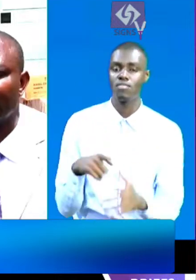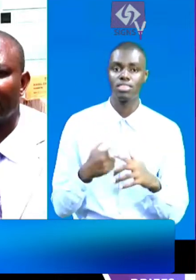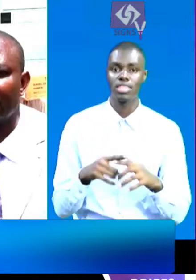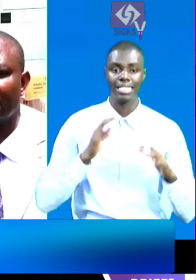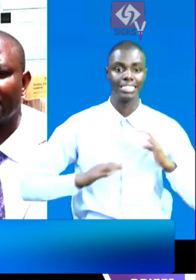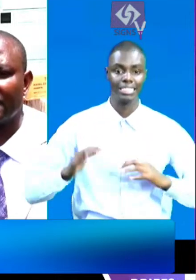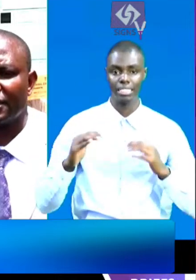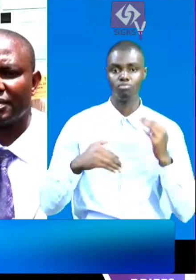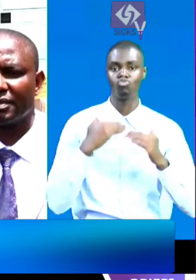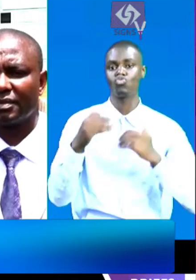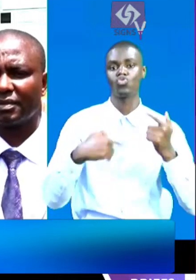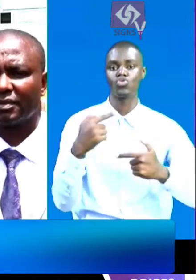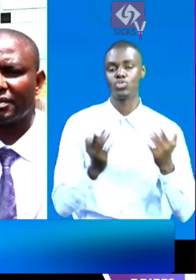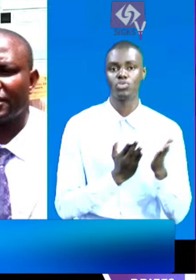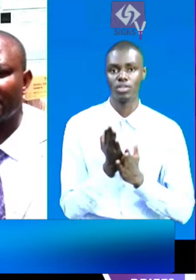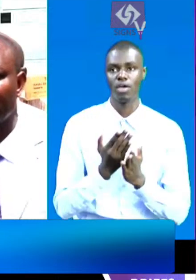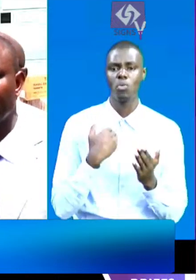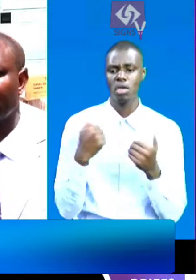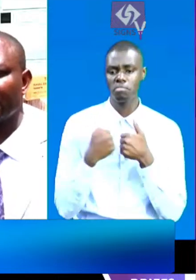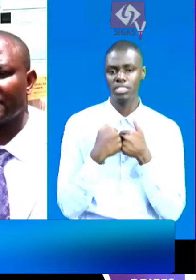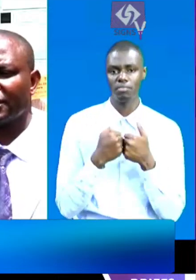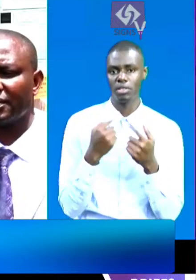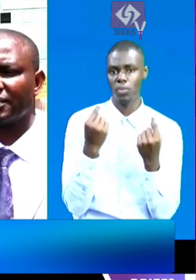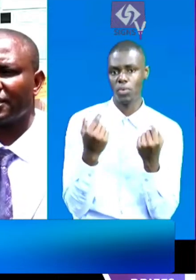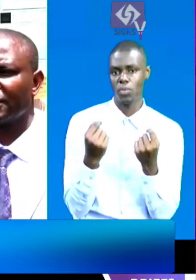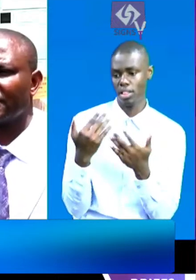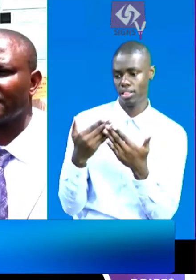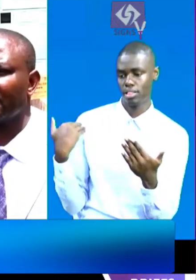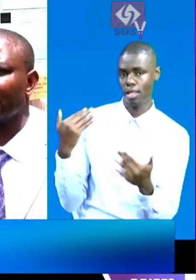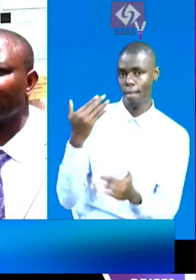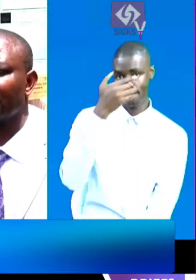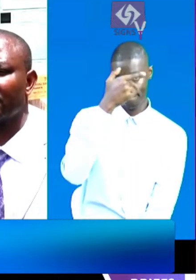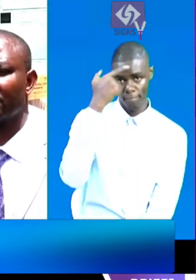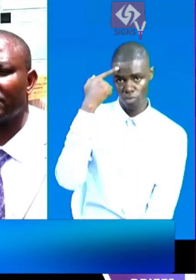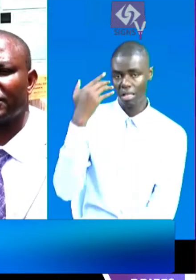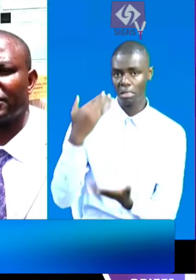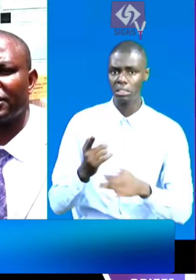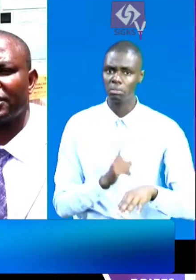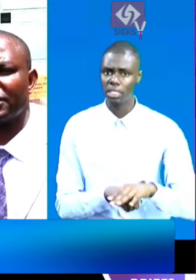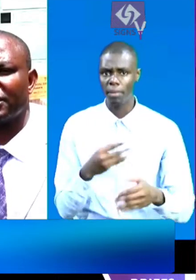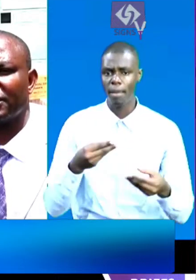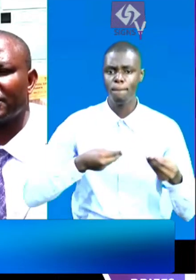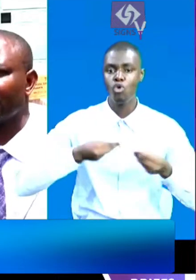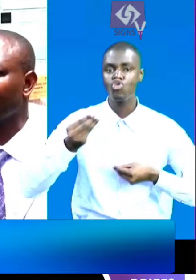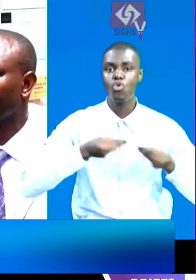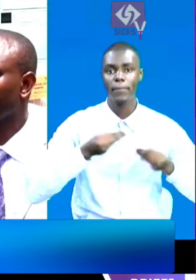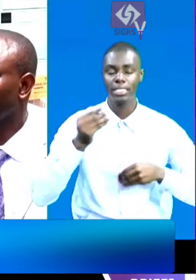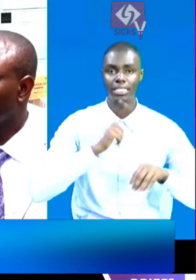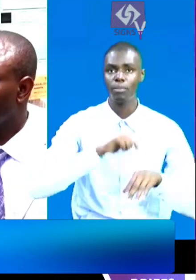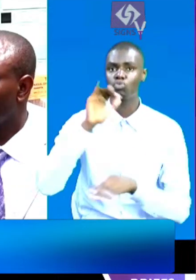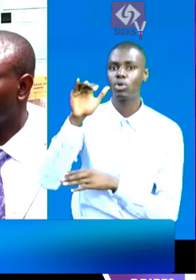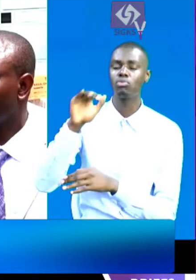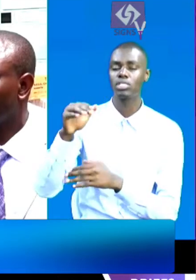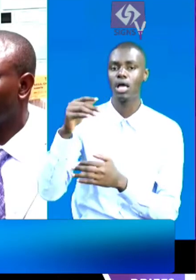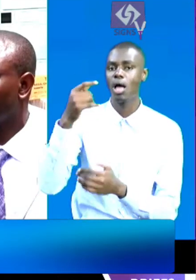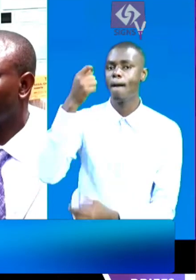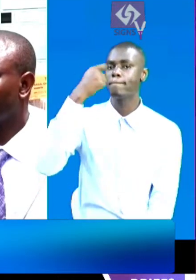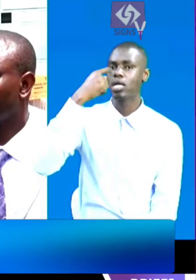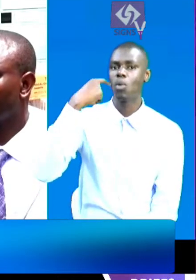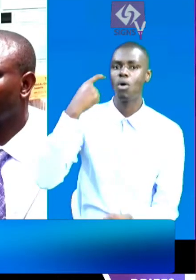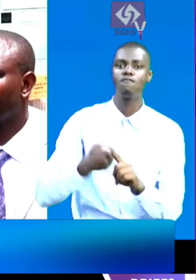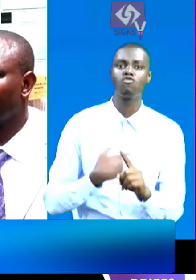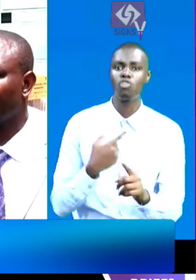kuwahudumia. Tumekuwa na changamoto kidogo kwa sababu saa nyingine unakuta procurement wakati tunaagiza mandawa kutoka